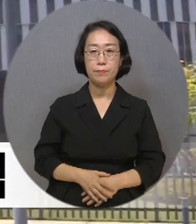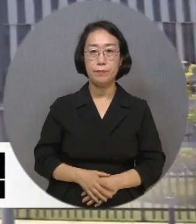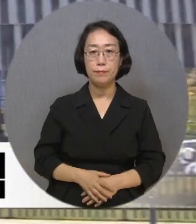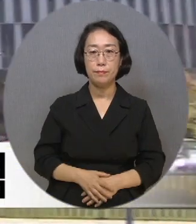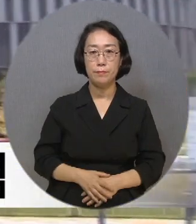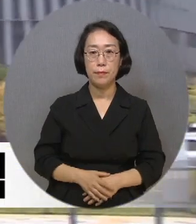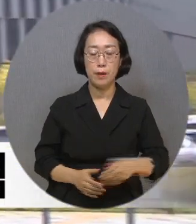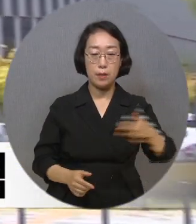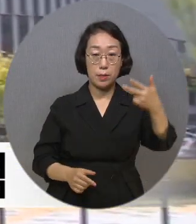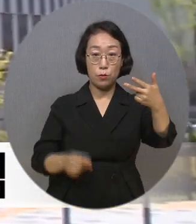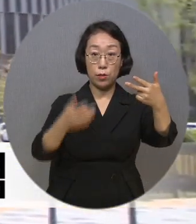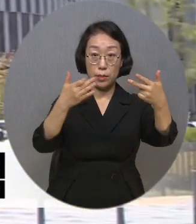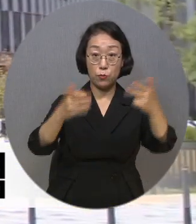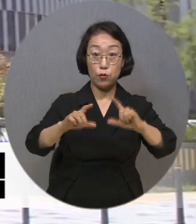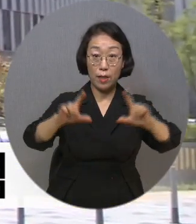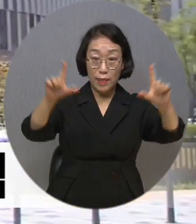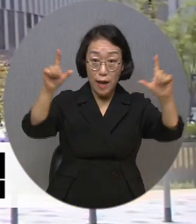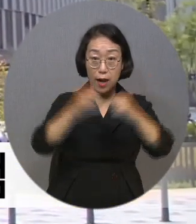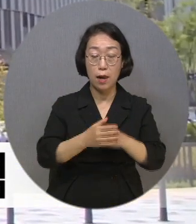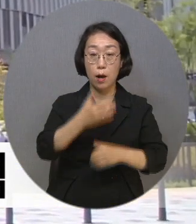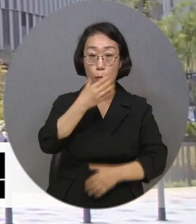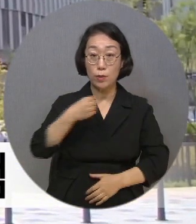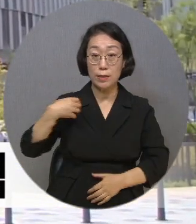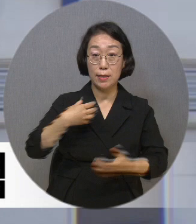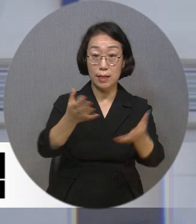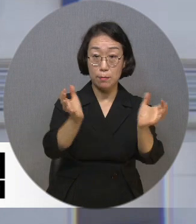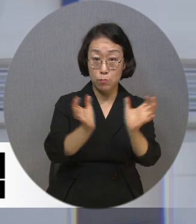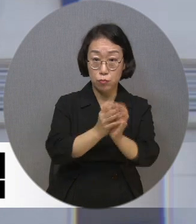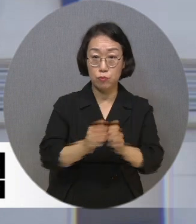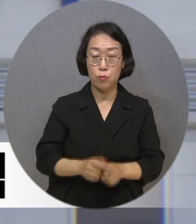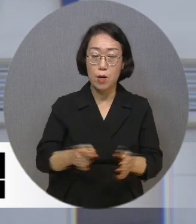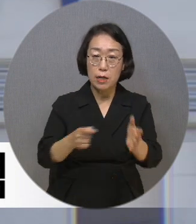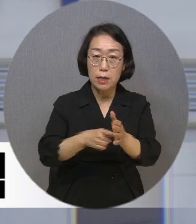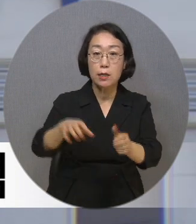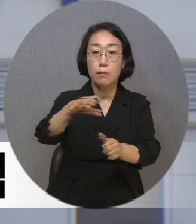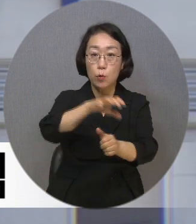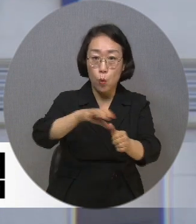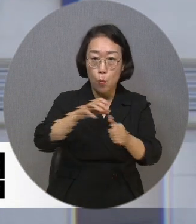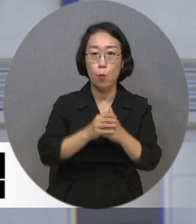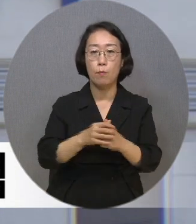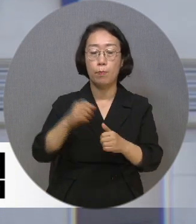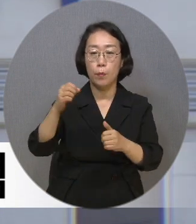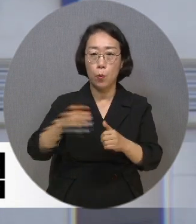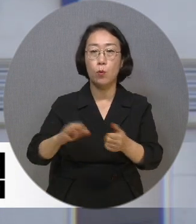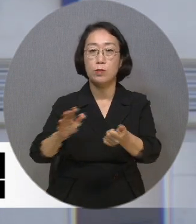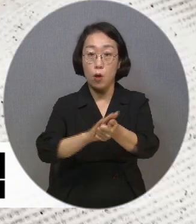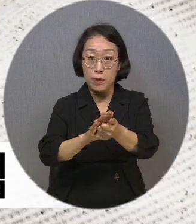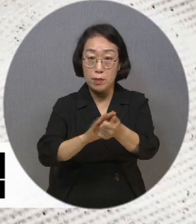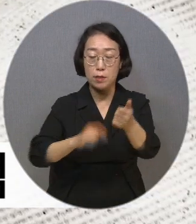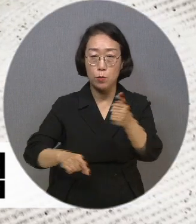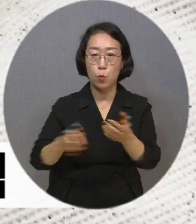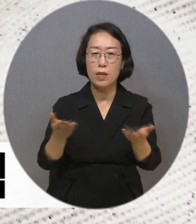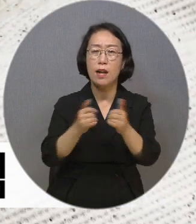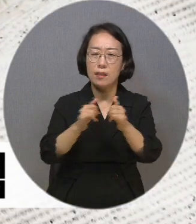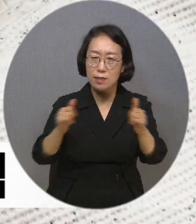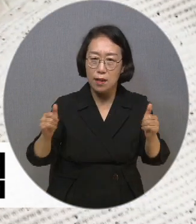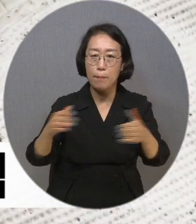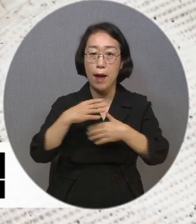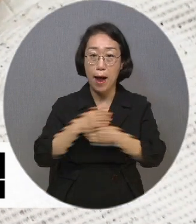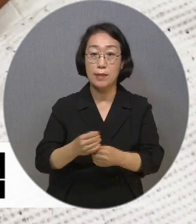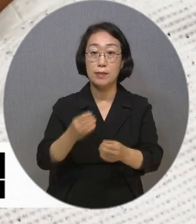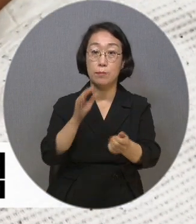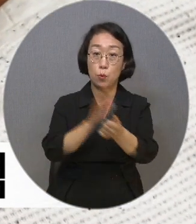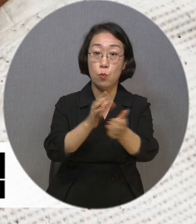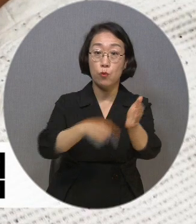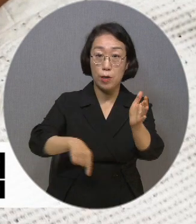지난 19일 보건복지부가 긴급돌봄 서비스 질 확보와 종사자 처우 보장 등 긴급돌봄 시범사업 안착을